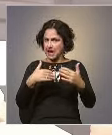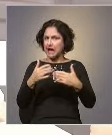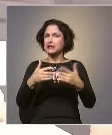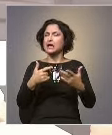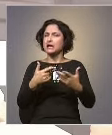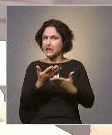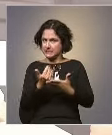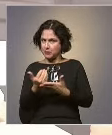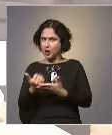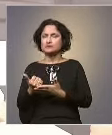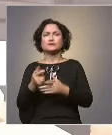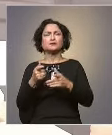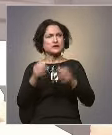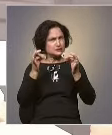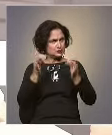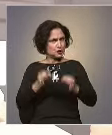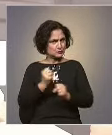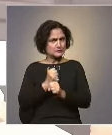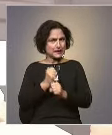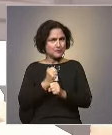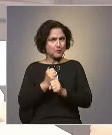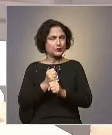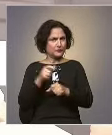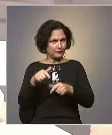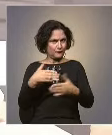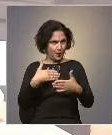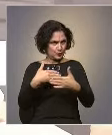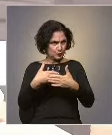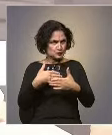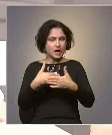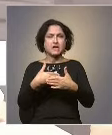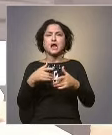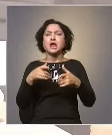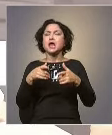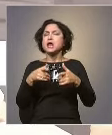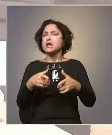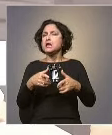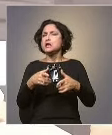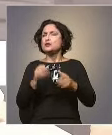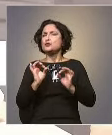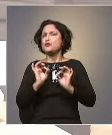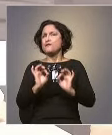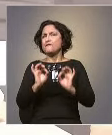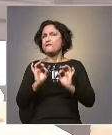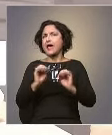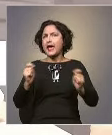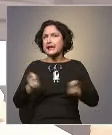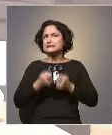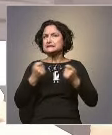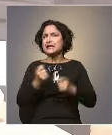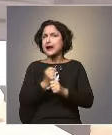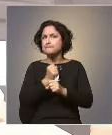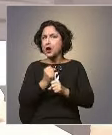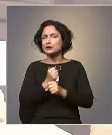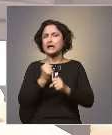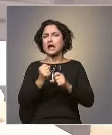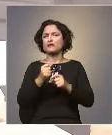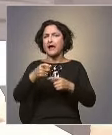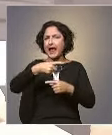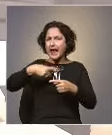сериозно се работи в това отношение. Това е едно от така разработките, които са типични представители на така наречената кръгова